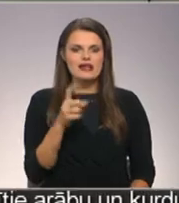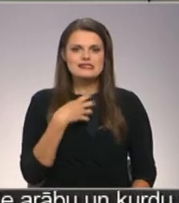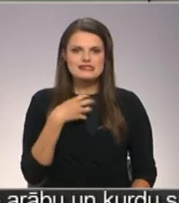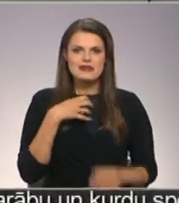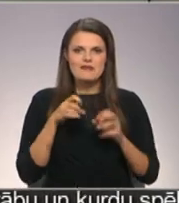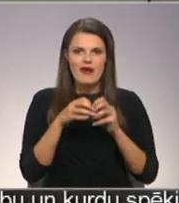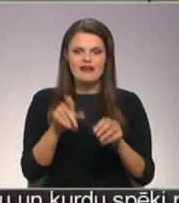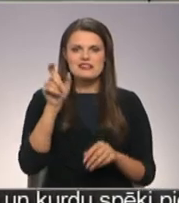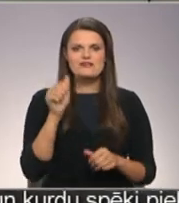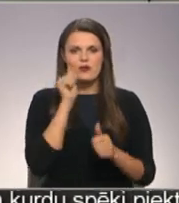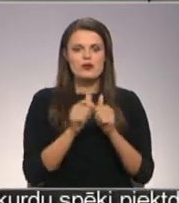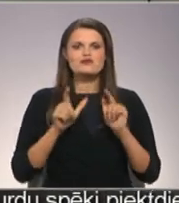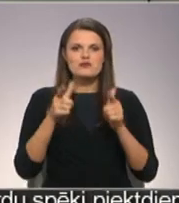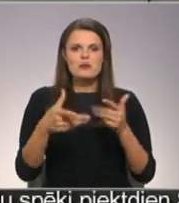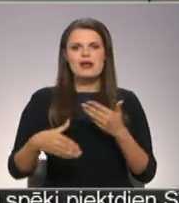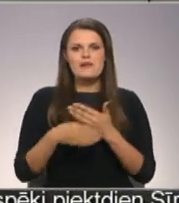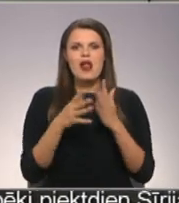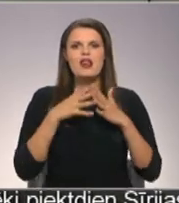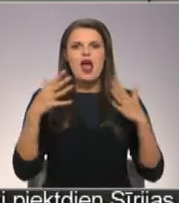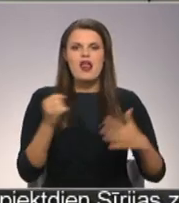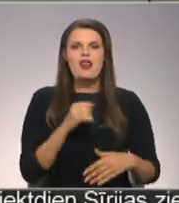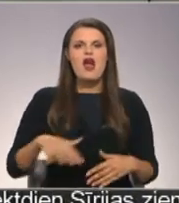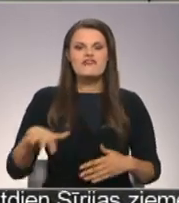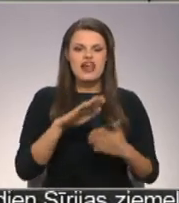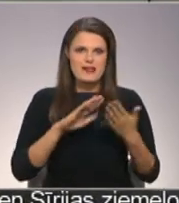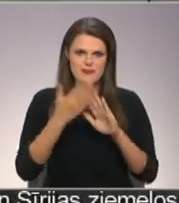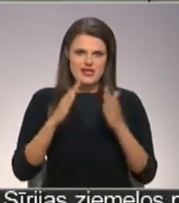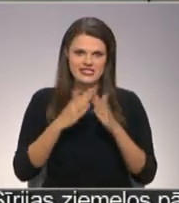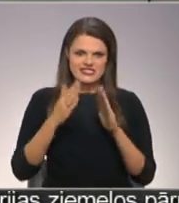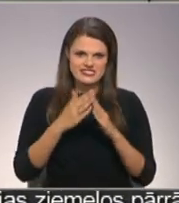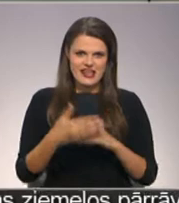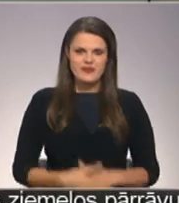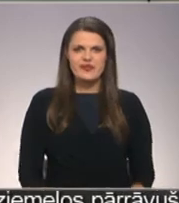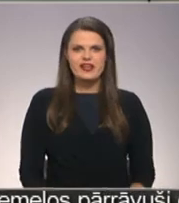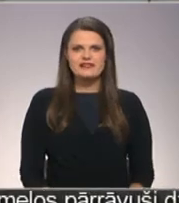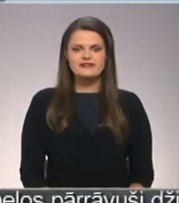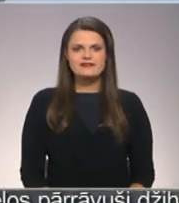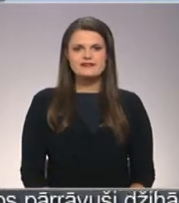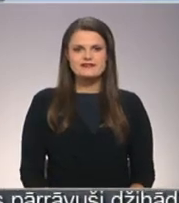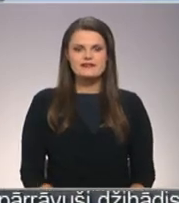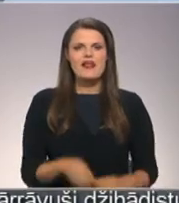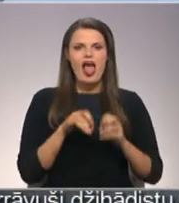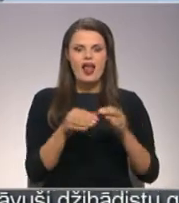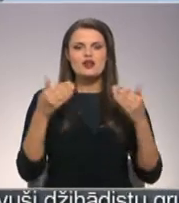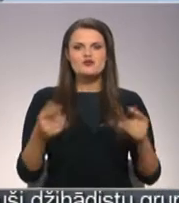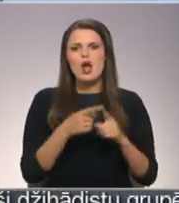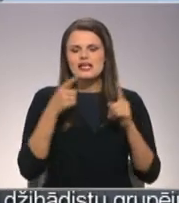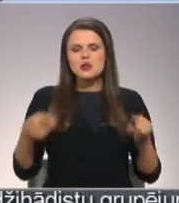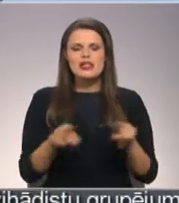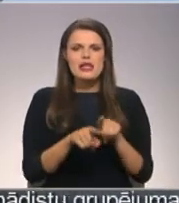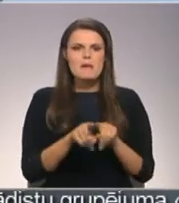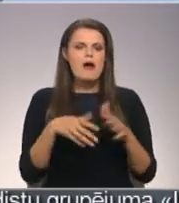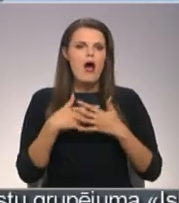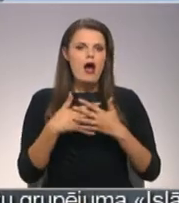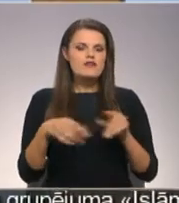pēc palīdzības biežāk vērsušies arī lielākajās Latgales pilsētās un turpina Latgales kolēģi. Ērces šosezon ir tikpat aktīvas